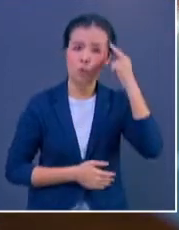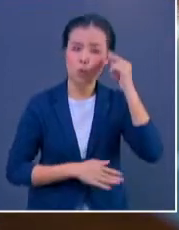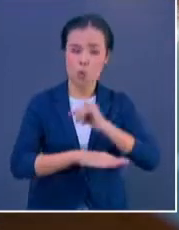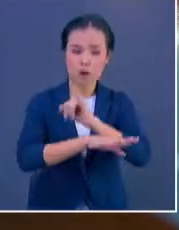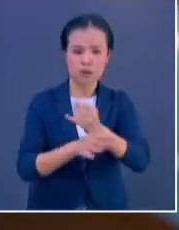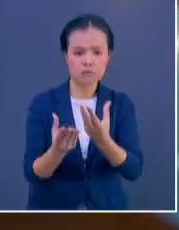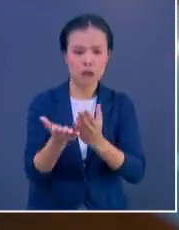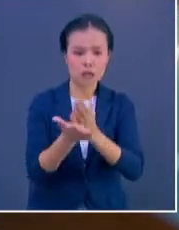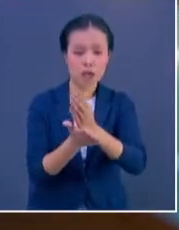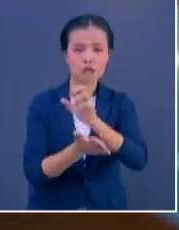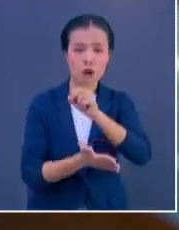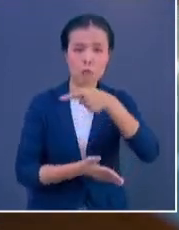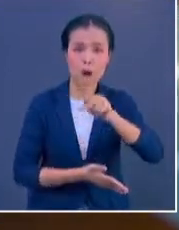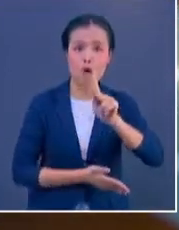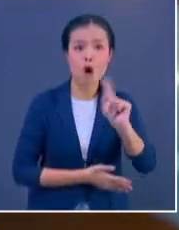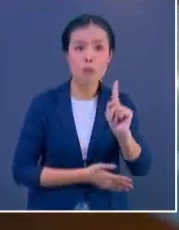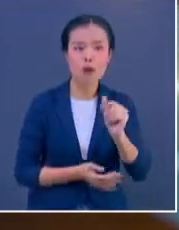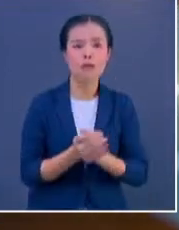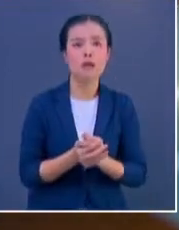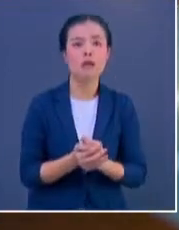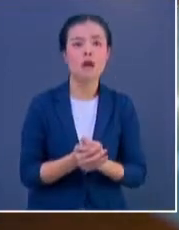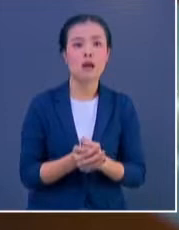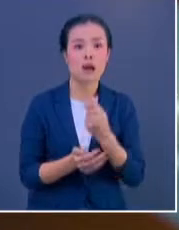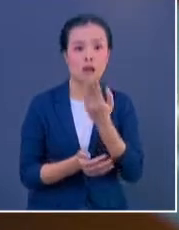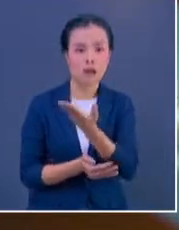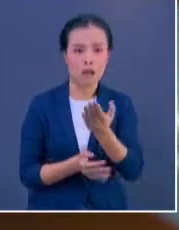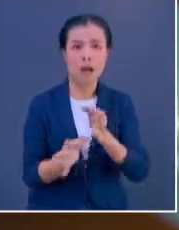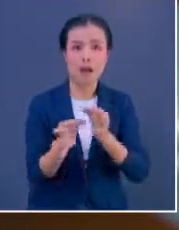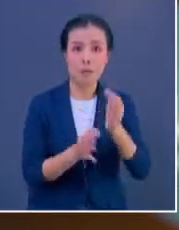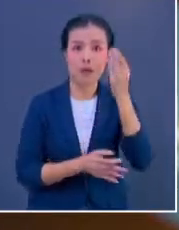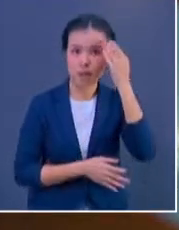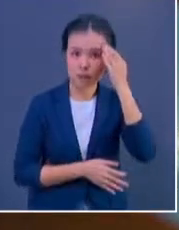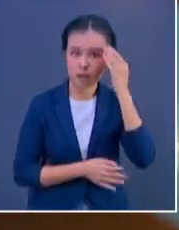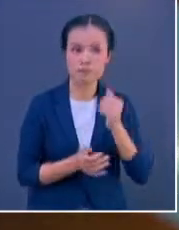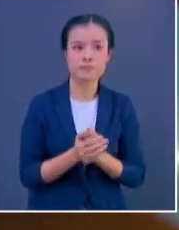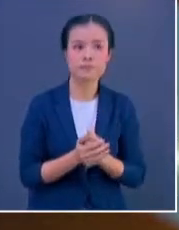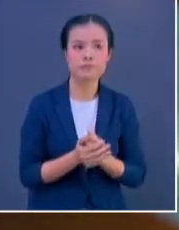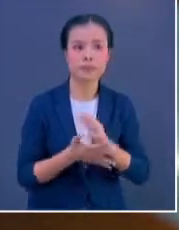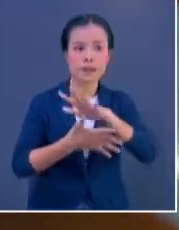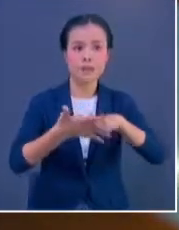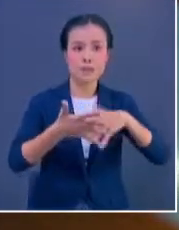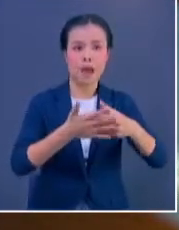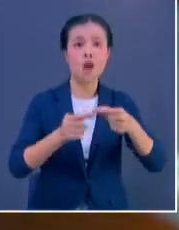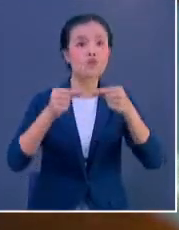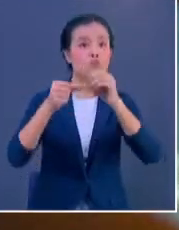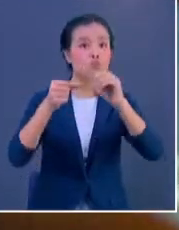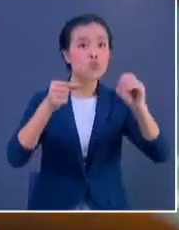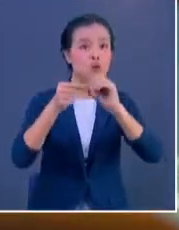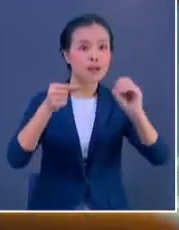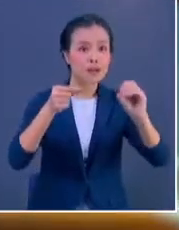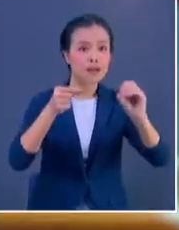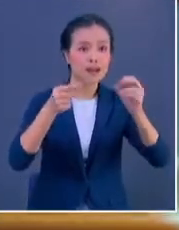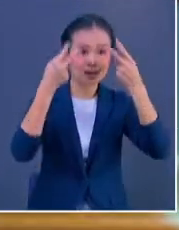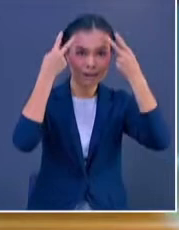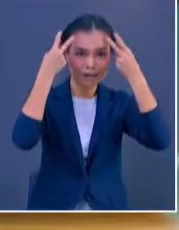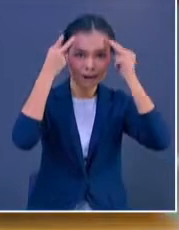นี่ยอยู่ในเขตสปก.หรือเปล่าเนี่ยครับผมก็อยากจะไปถามประเทศหลายๆท่านได้ทราบเนี่ย ครับดูยังไงครับ ก็เข้าไปในแผนที่ของ Google เนี่ยครับตามที่ท่านนายก